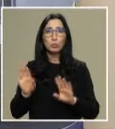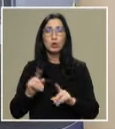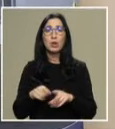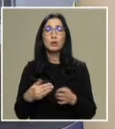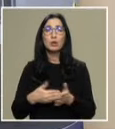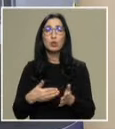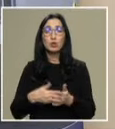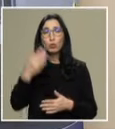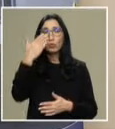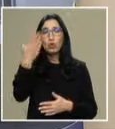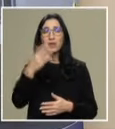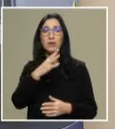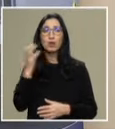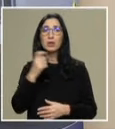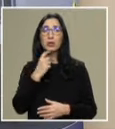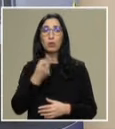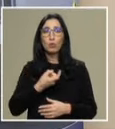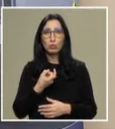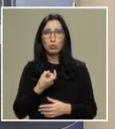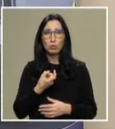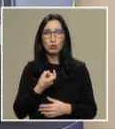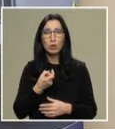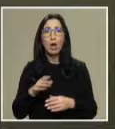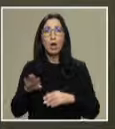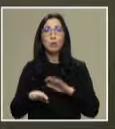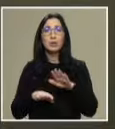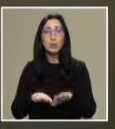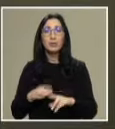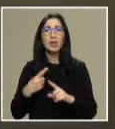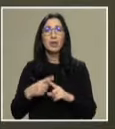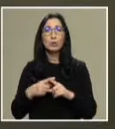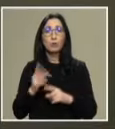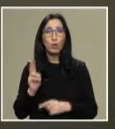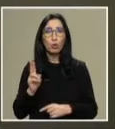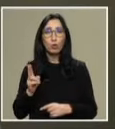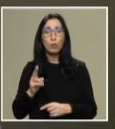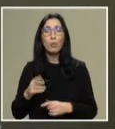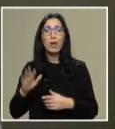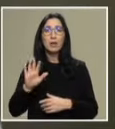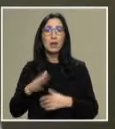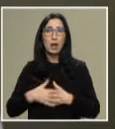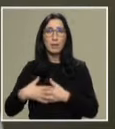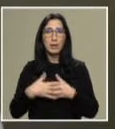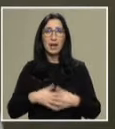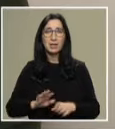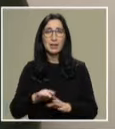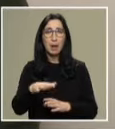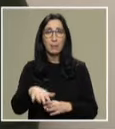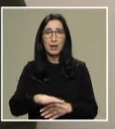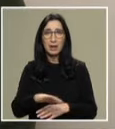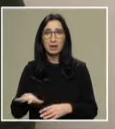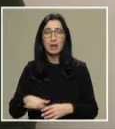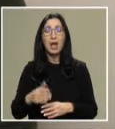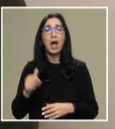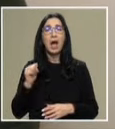чества 400-та годишнина от стъпването на Христофор Колумб на американския бряг. И Алеко е посещавал